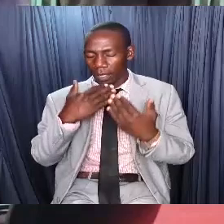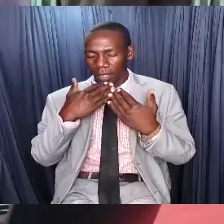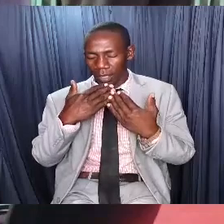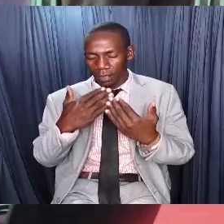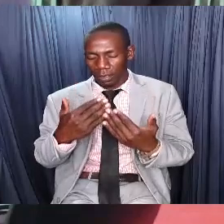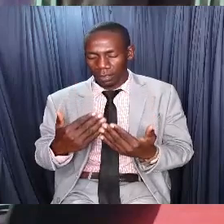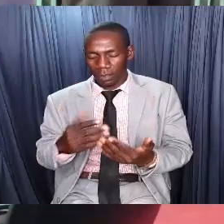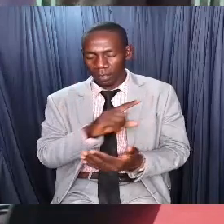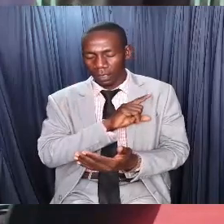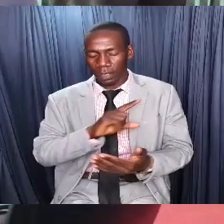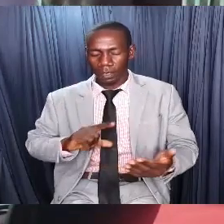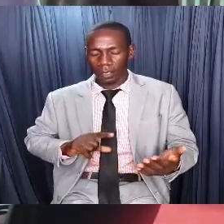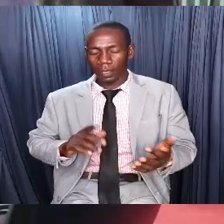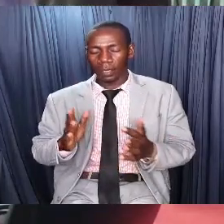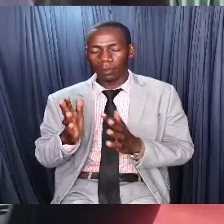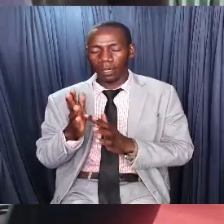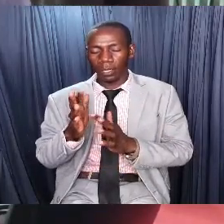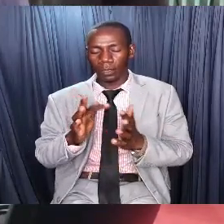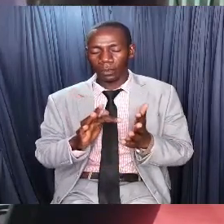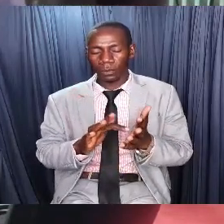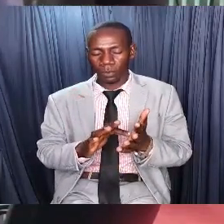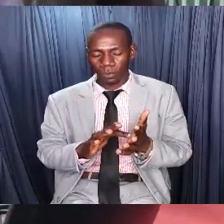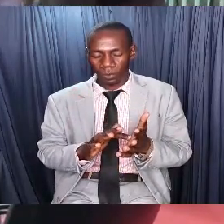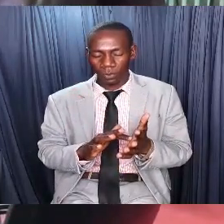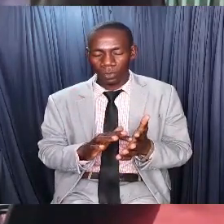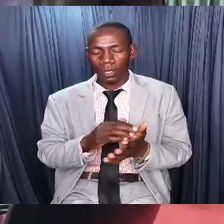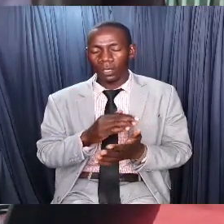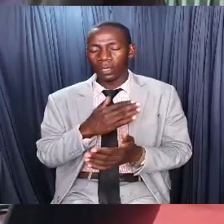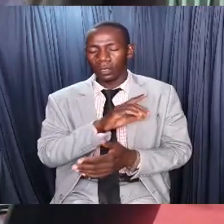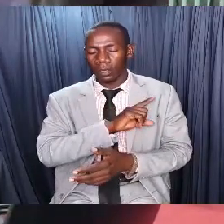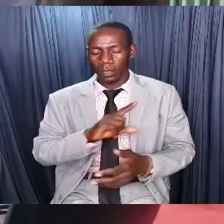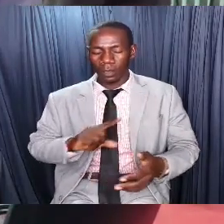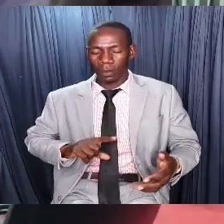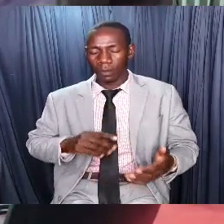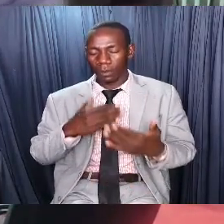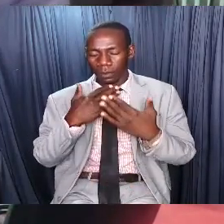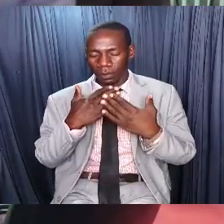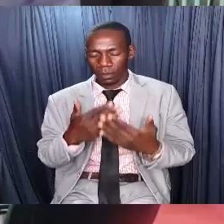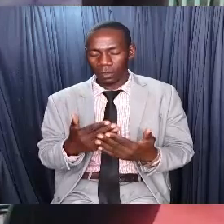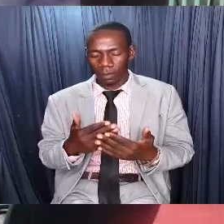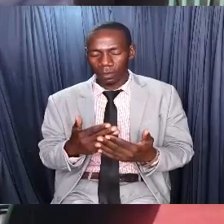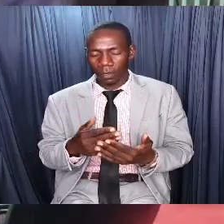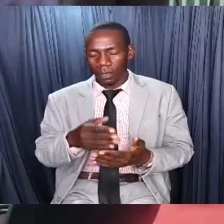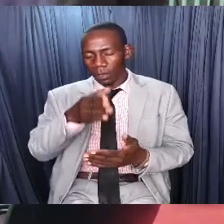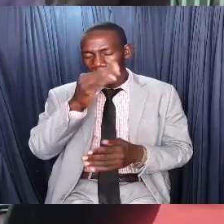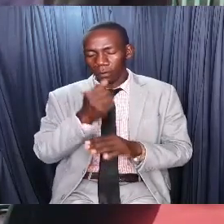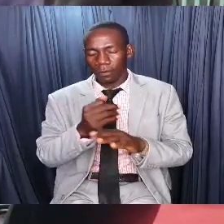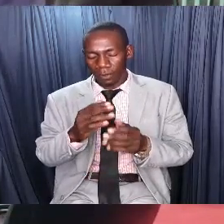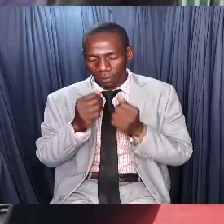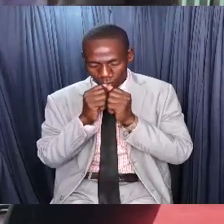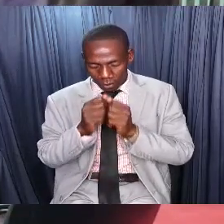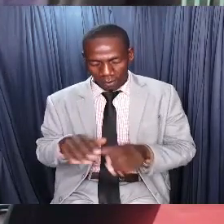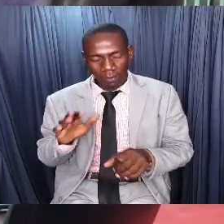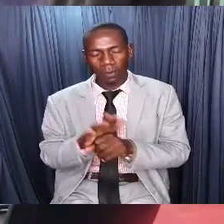Amen. Hallelujah. Asante Bwana Yesu. Asante Bwana Yesu. Bwana Mungu wa mwanzilishi